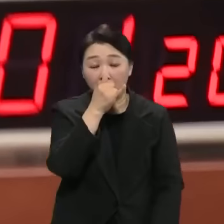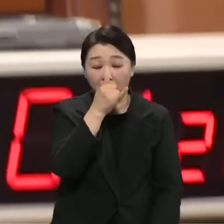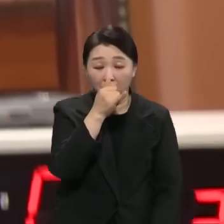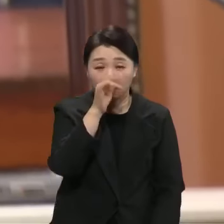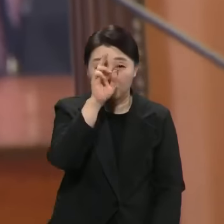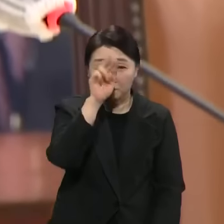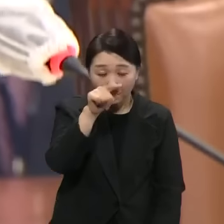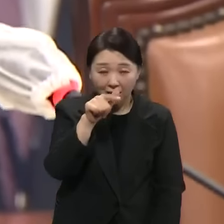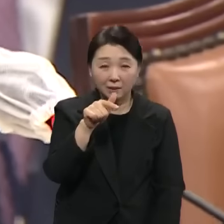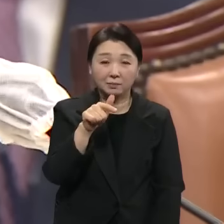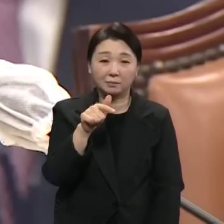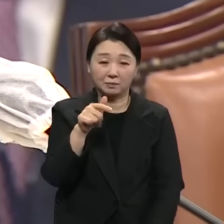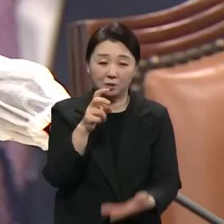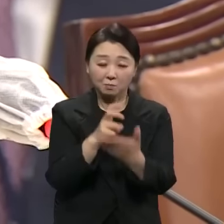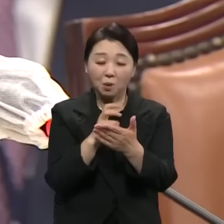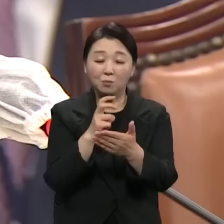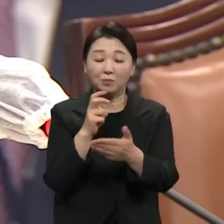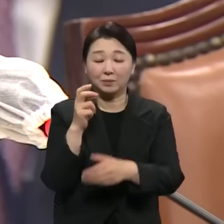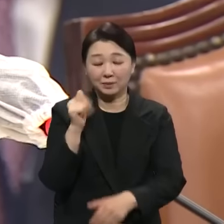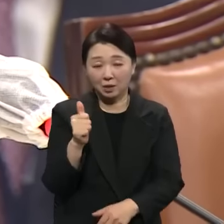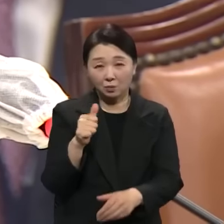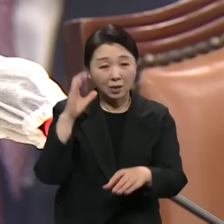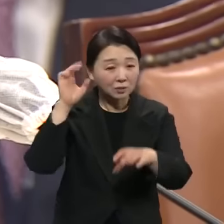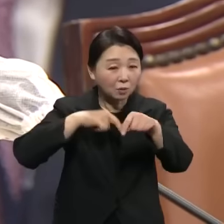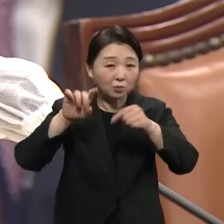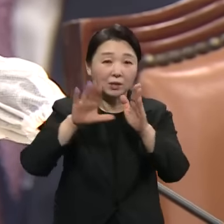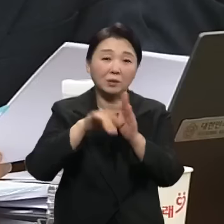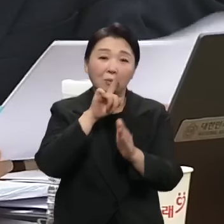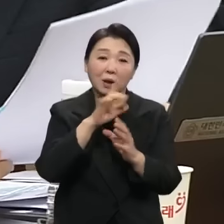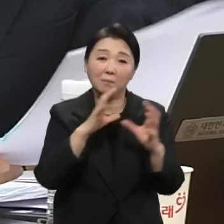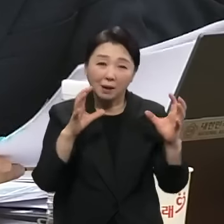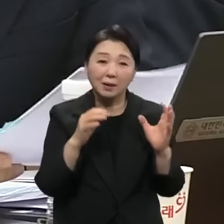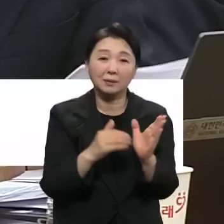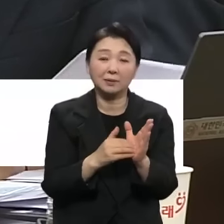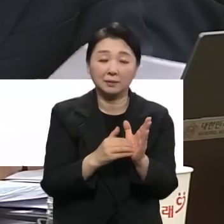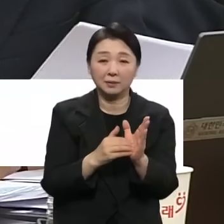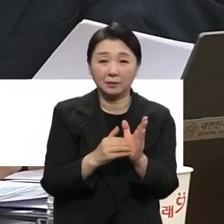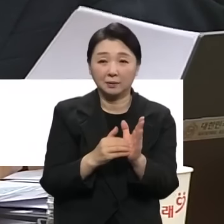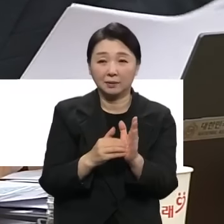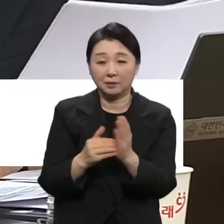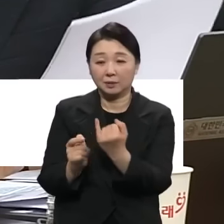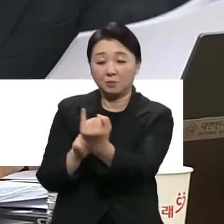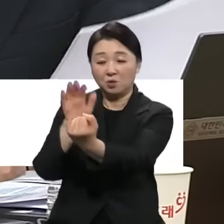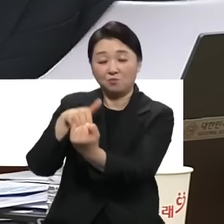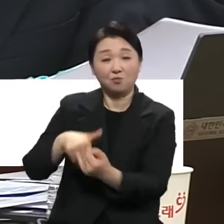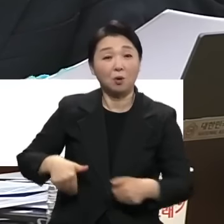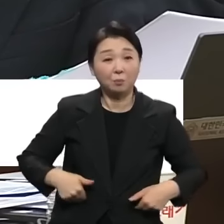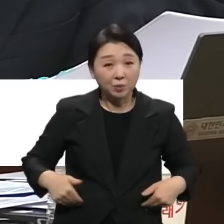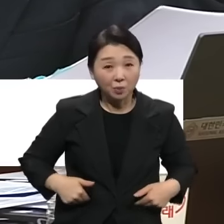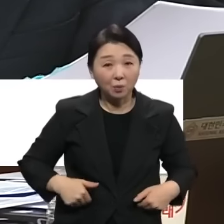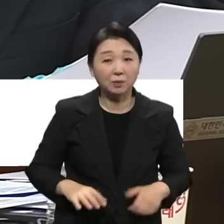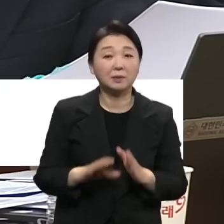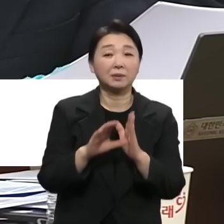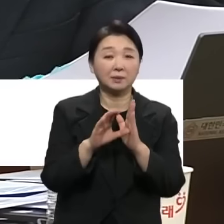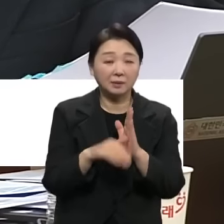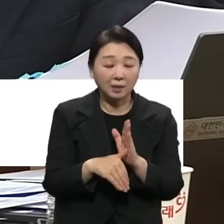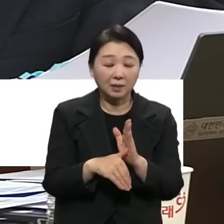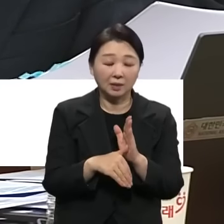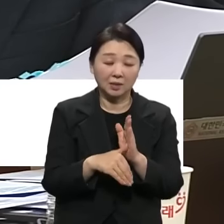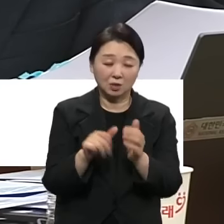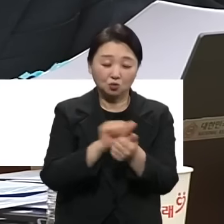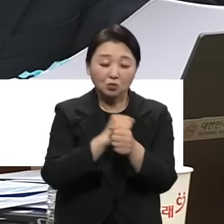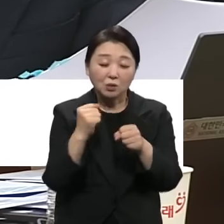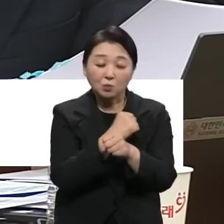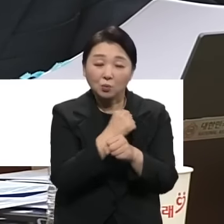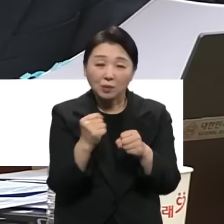장관 인사청문회에서도 이 문제가 거론됐습니다. 김건희 여사를 소환해야 된다. 그래야 이 도이치모터스 주가